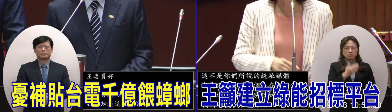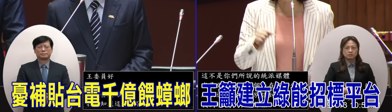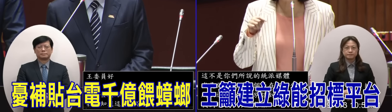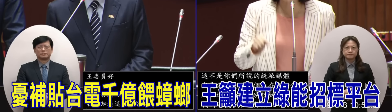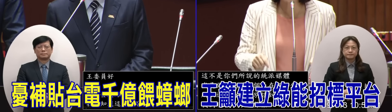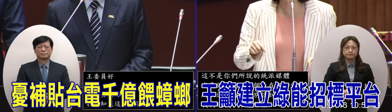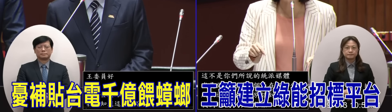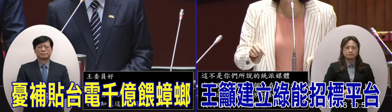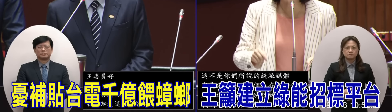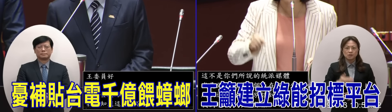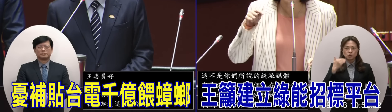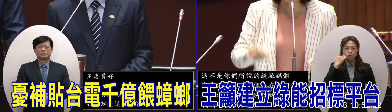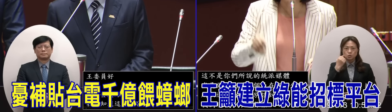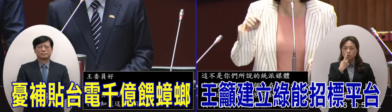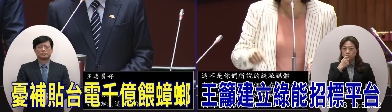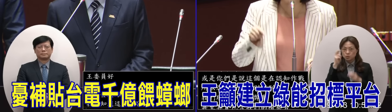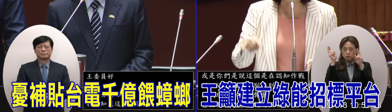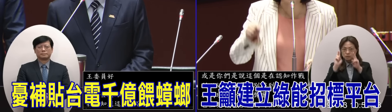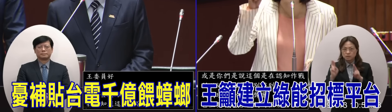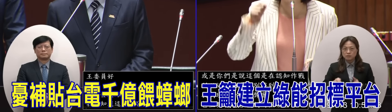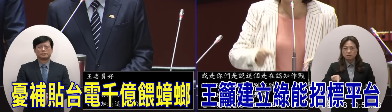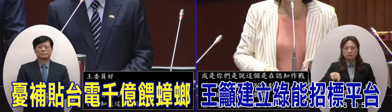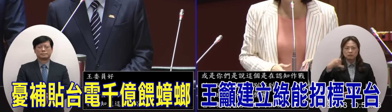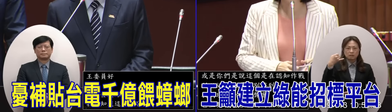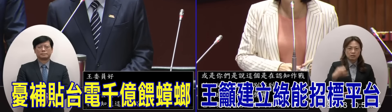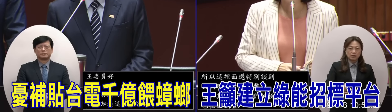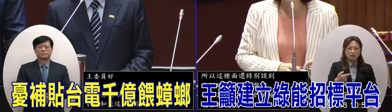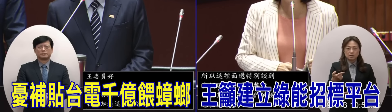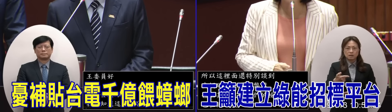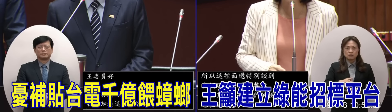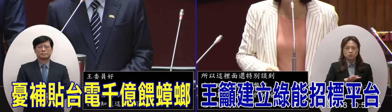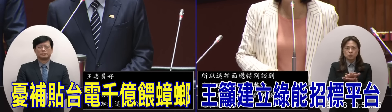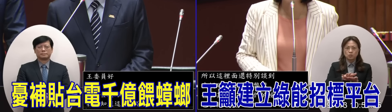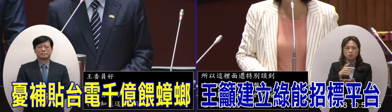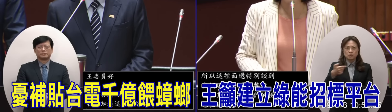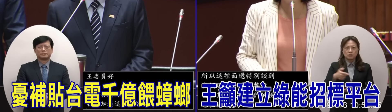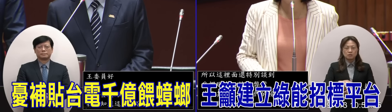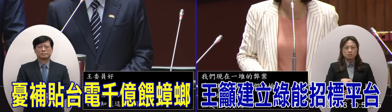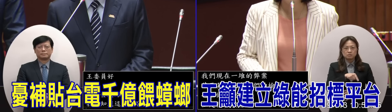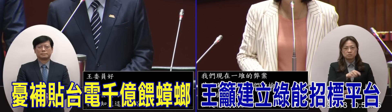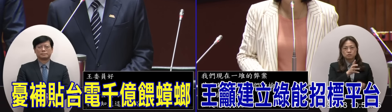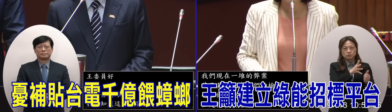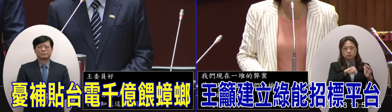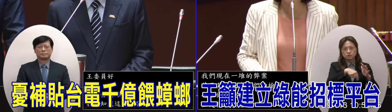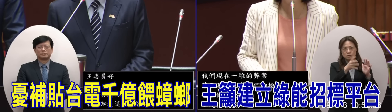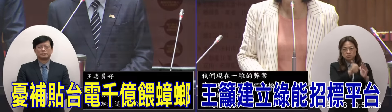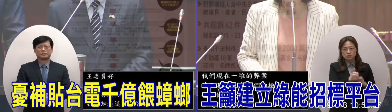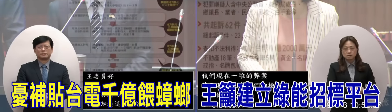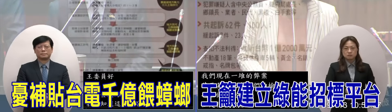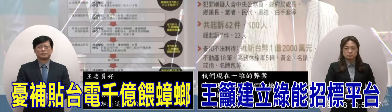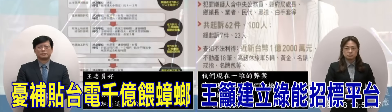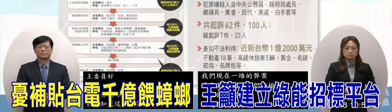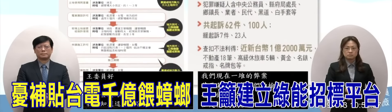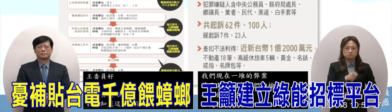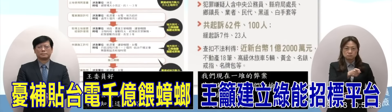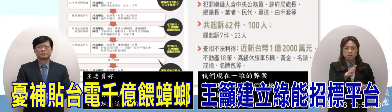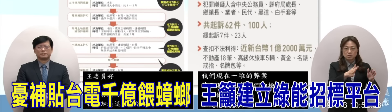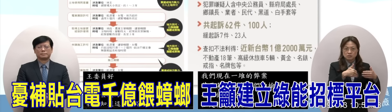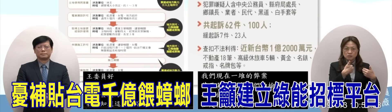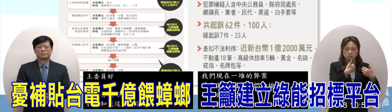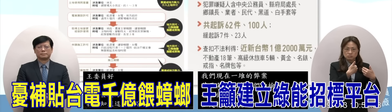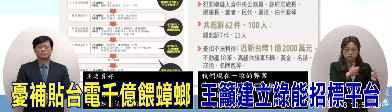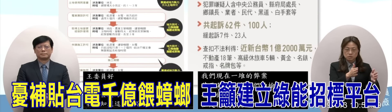如果我们的绿电烂成这样子，请问一下院长，你要不要